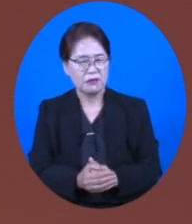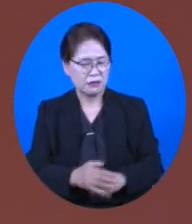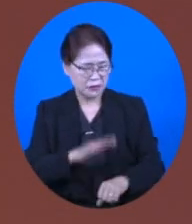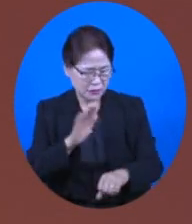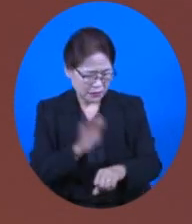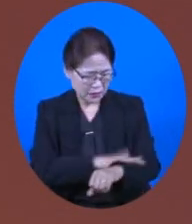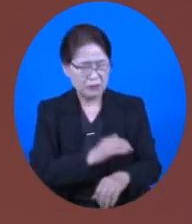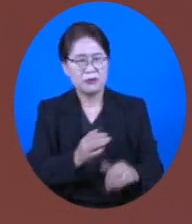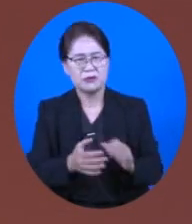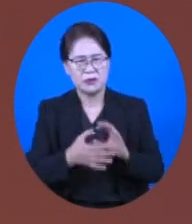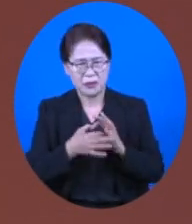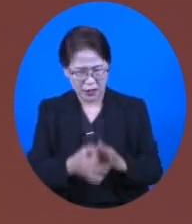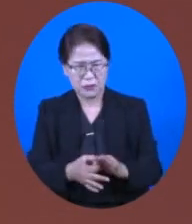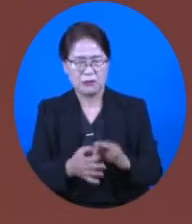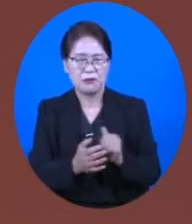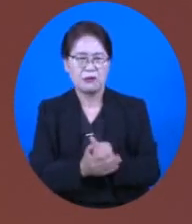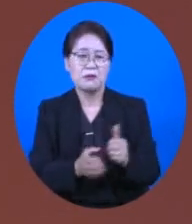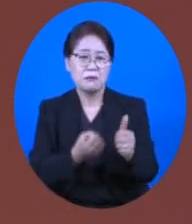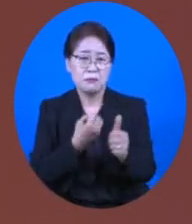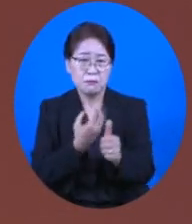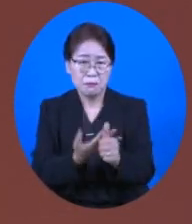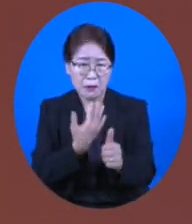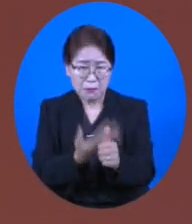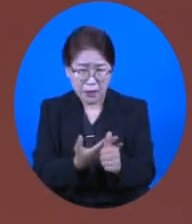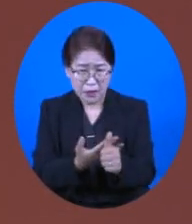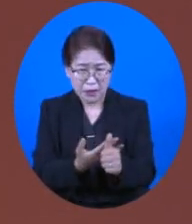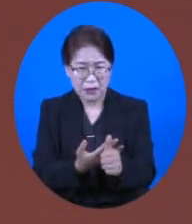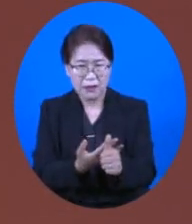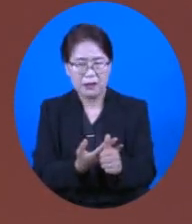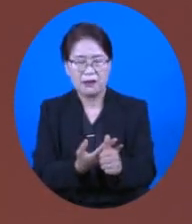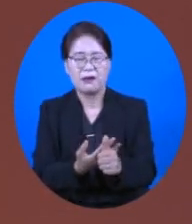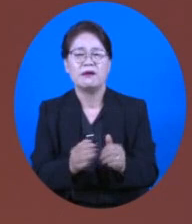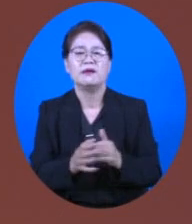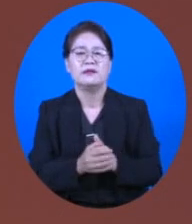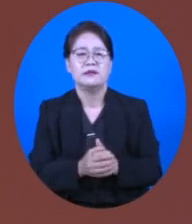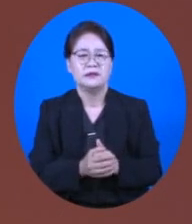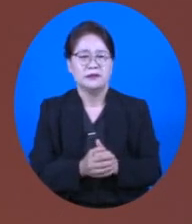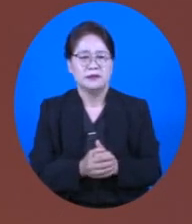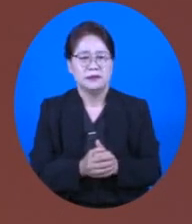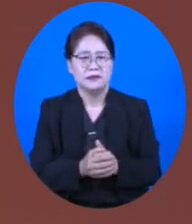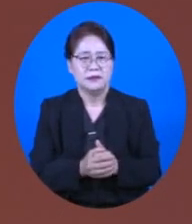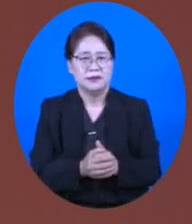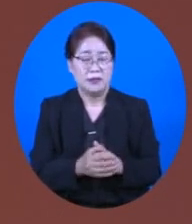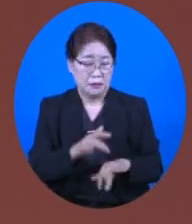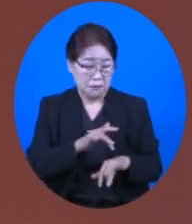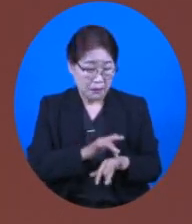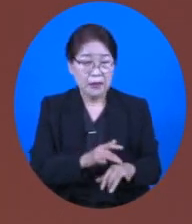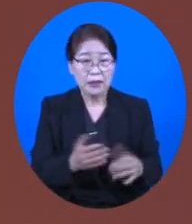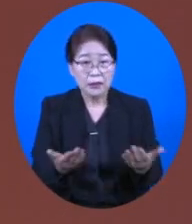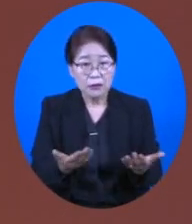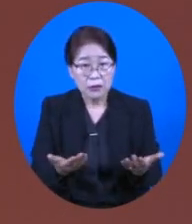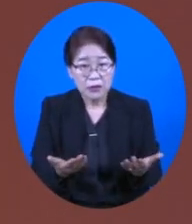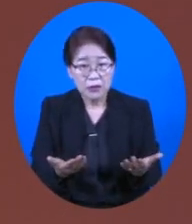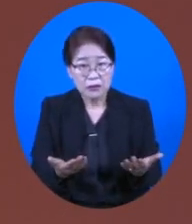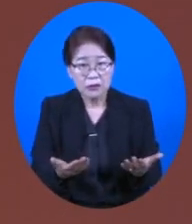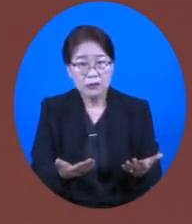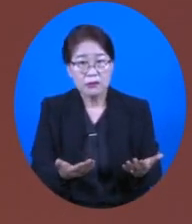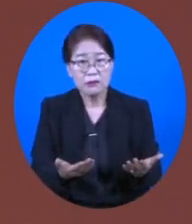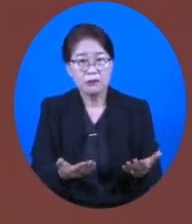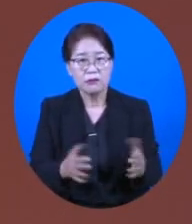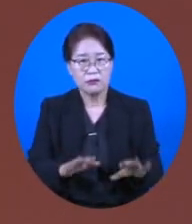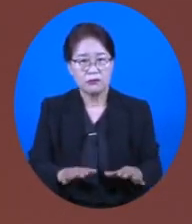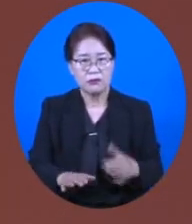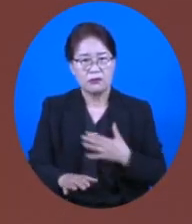거예요. 여러분 이것을 보게 되면요 마귀의 주된 임무 중에 하나가 뭐냐? 오늘